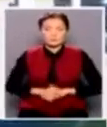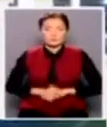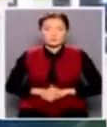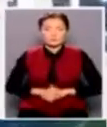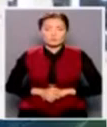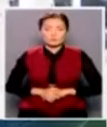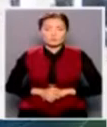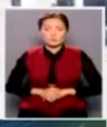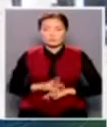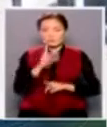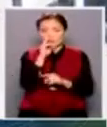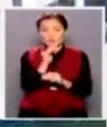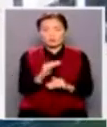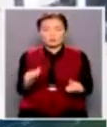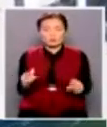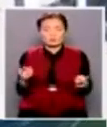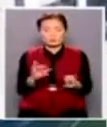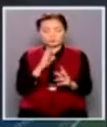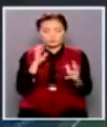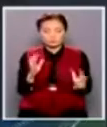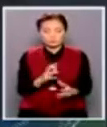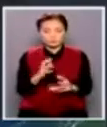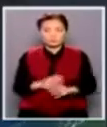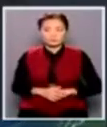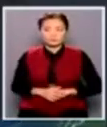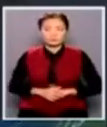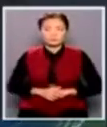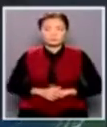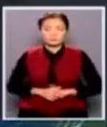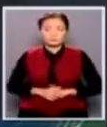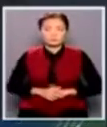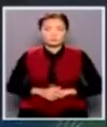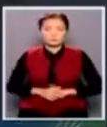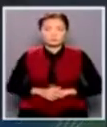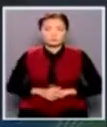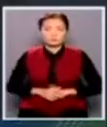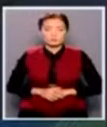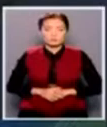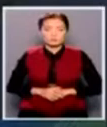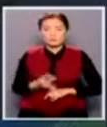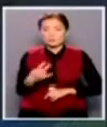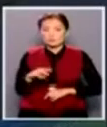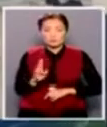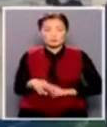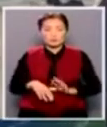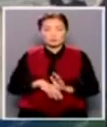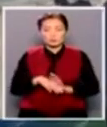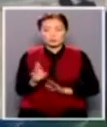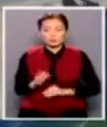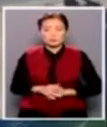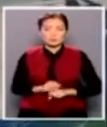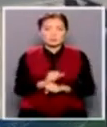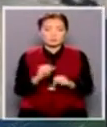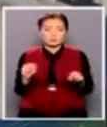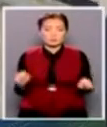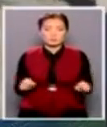неправильно. Должны своих детей забирать. Қажет емес сияқты меніңше, керек емес сияқты ондай. Ондай болмасын